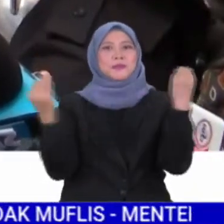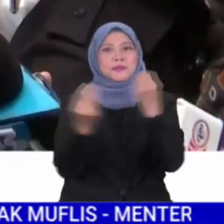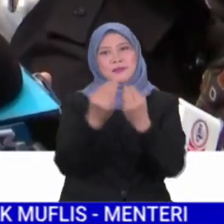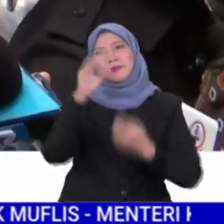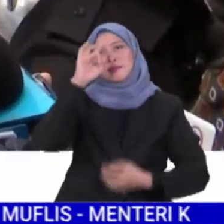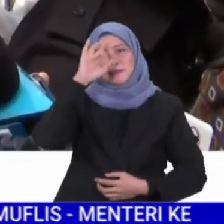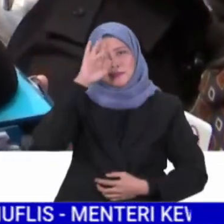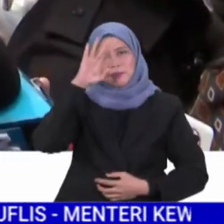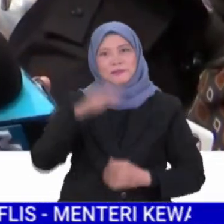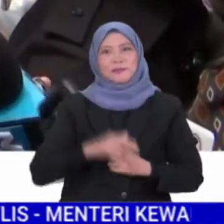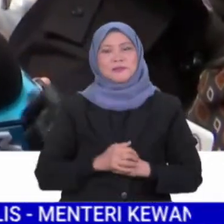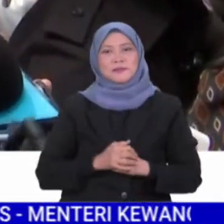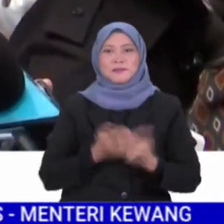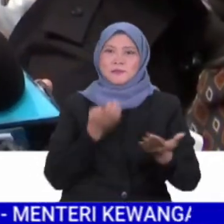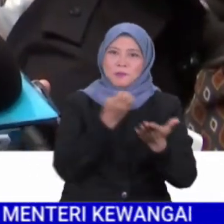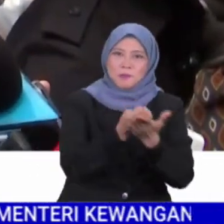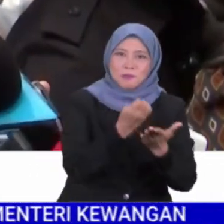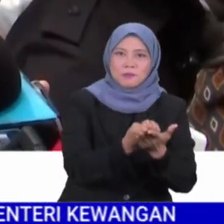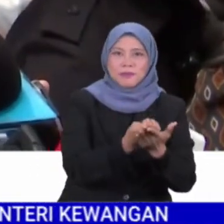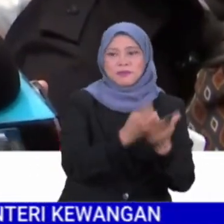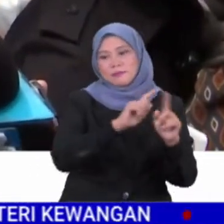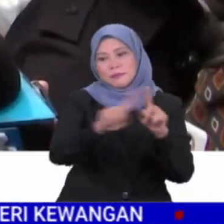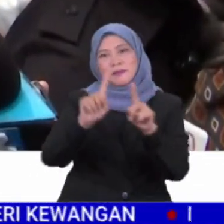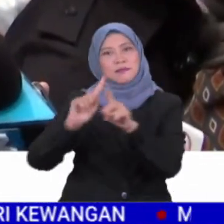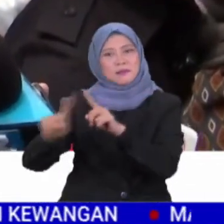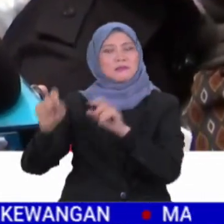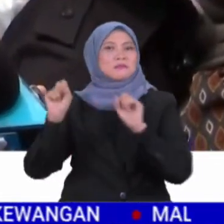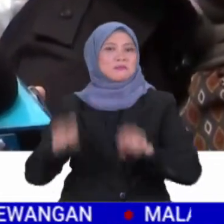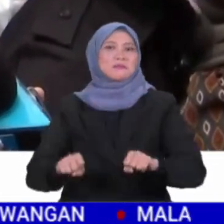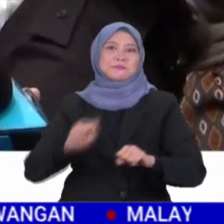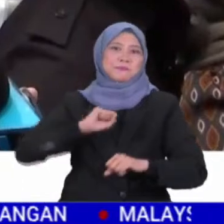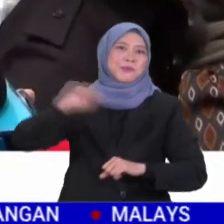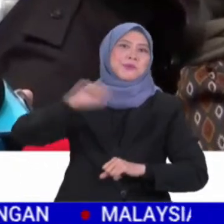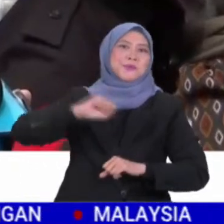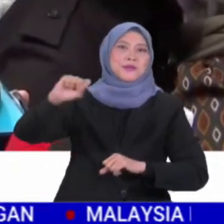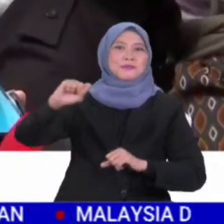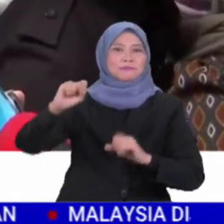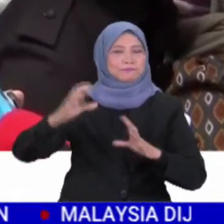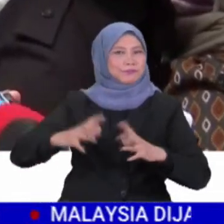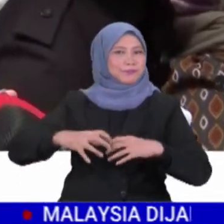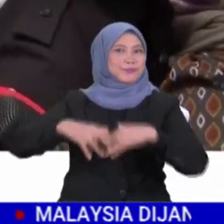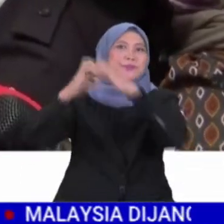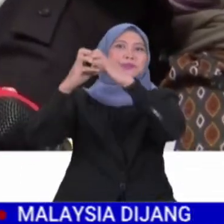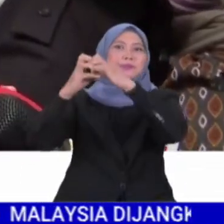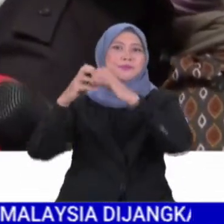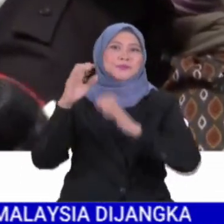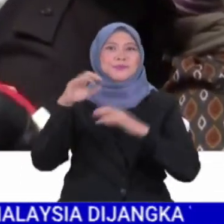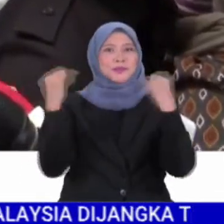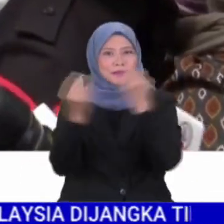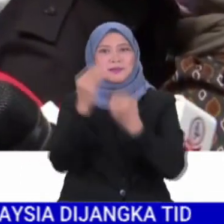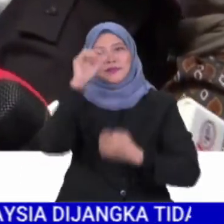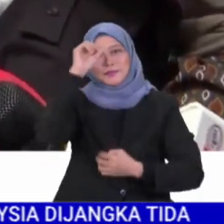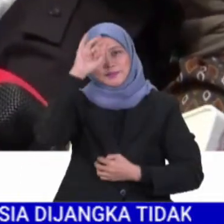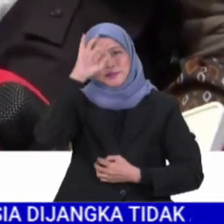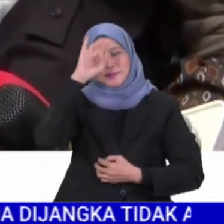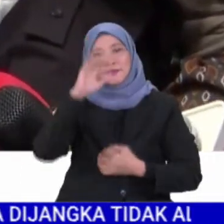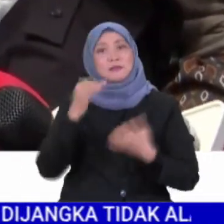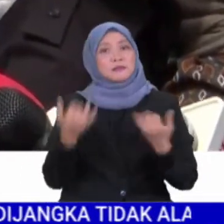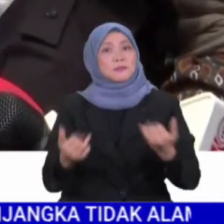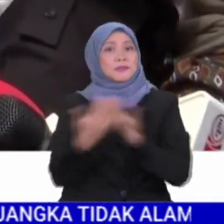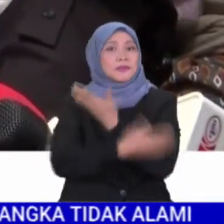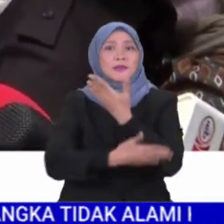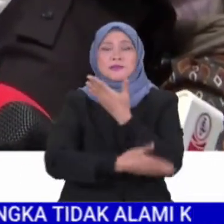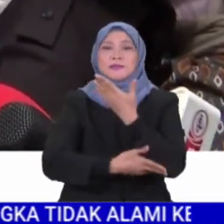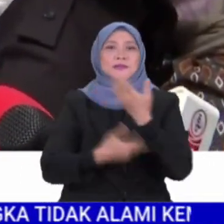masyarakat India sama ada di segi ekonomi dan sebagainya diperjuangkan oleh beliau. Jadi negara kehilangan seorang pemimpin yang